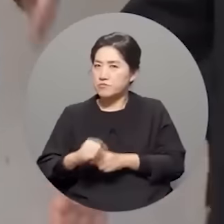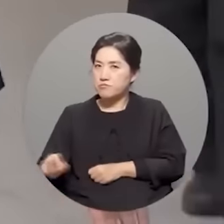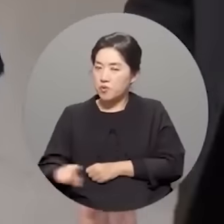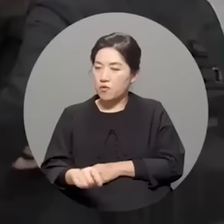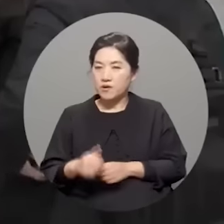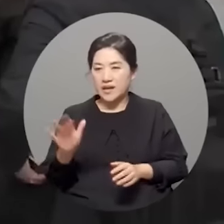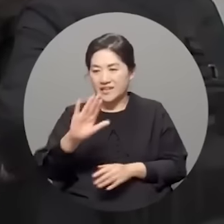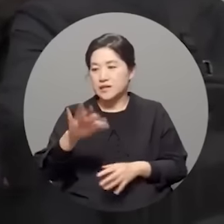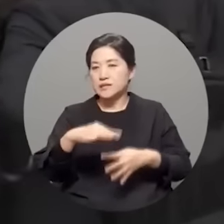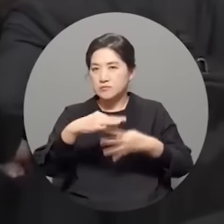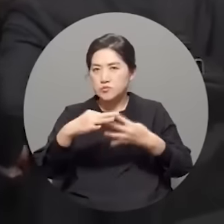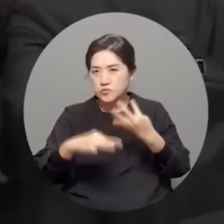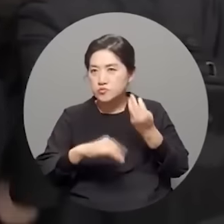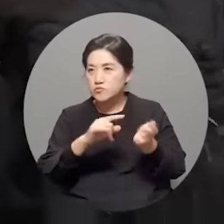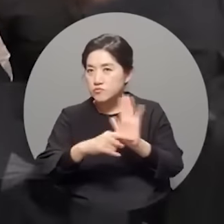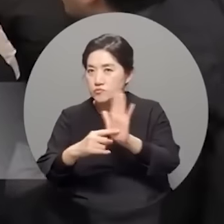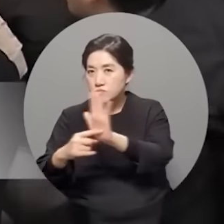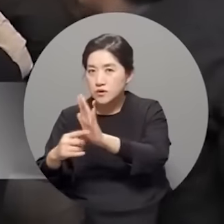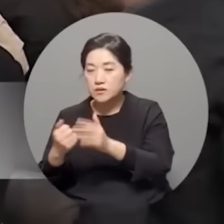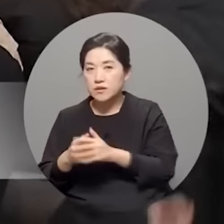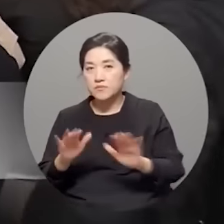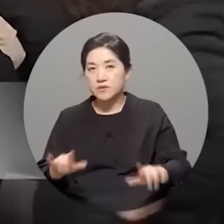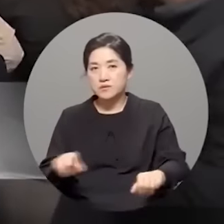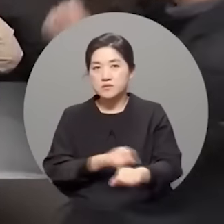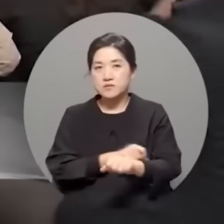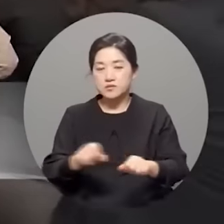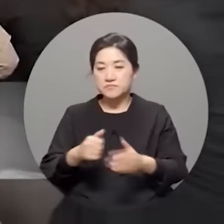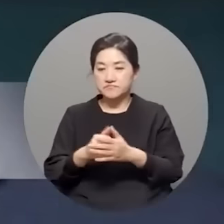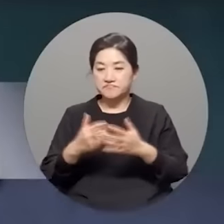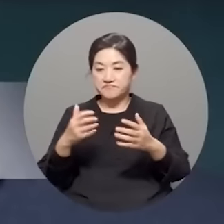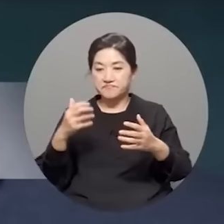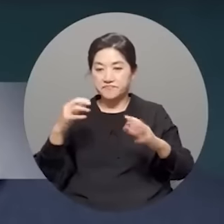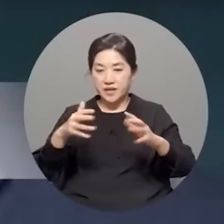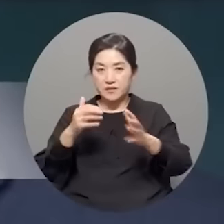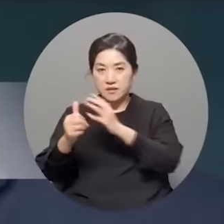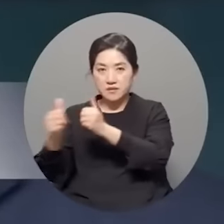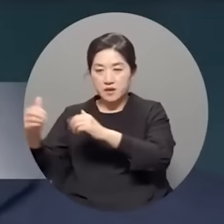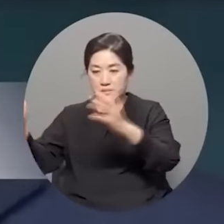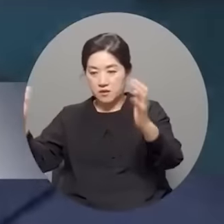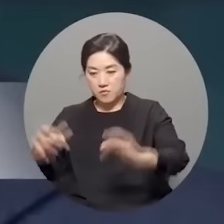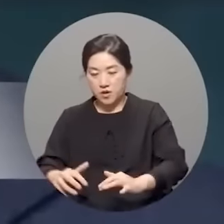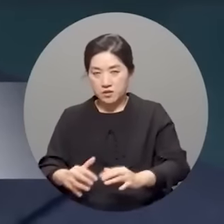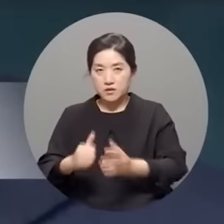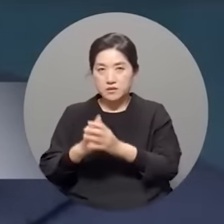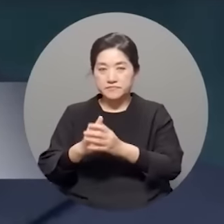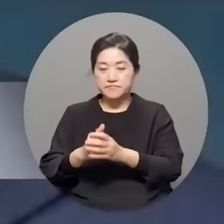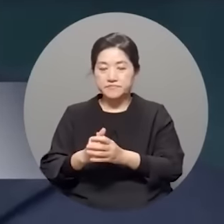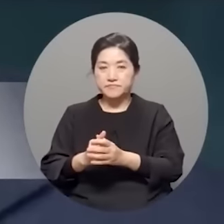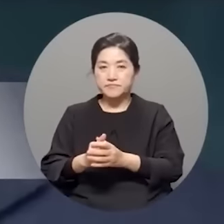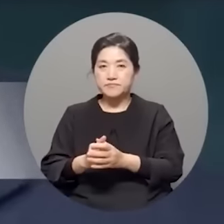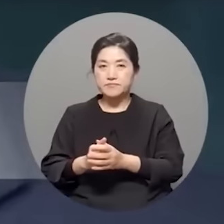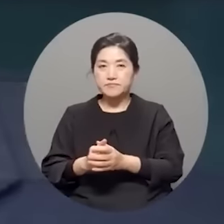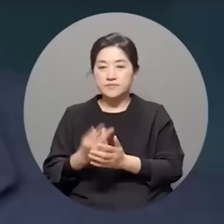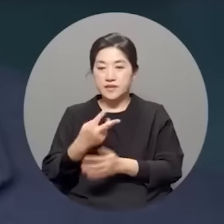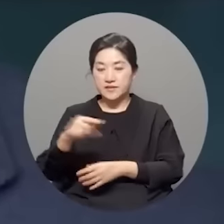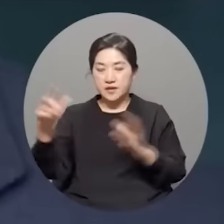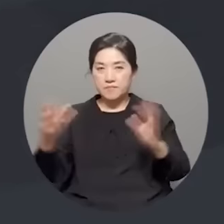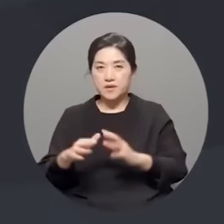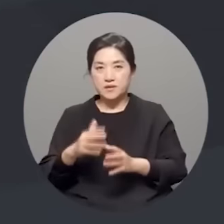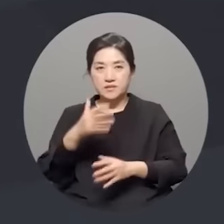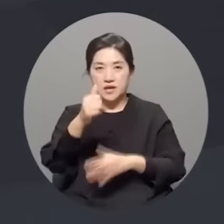공개하는 모양새인데 이번처럼 특정 대사들이 귀국해 장관들과 만나는 회의도 처음인 것으로